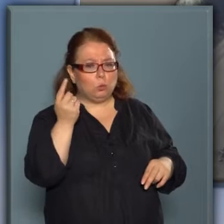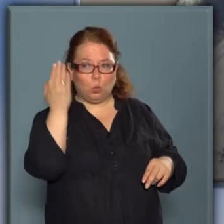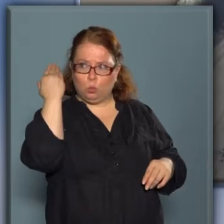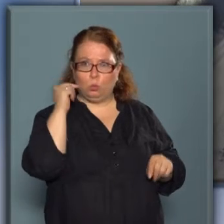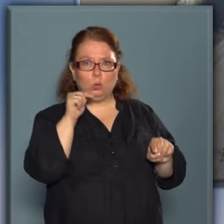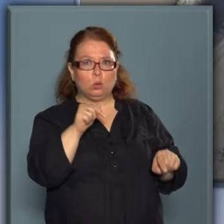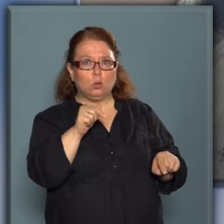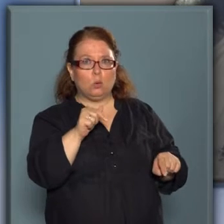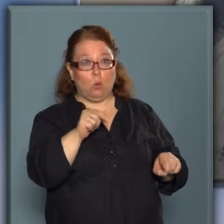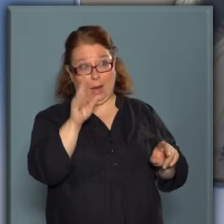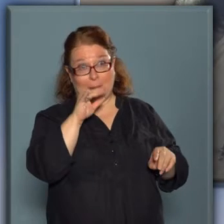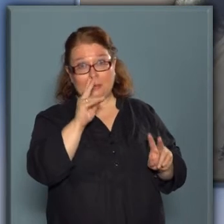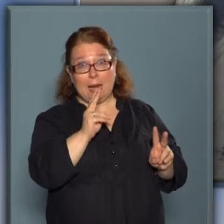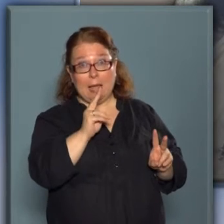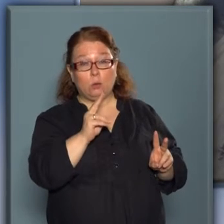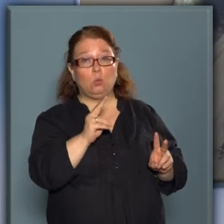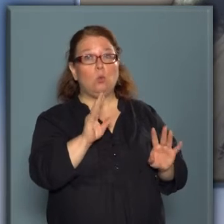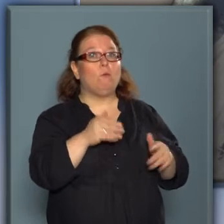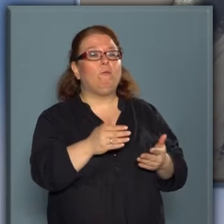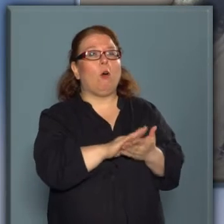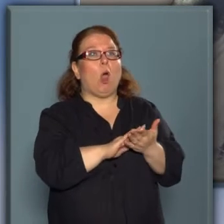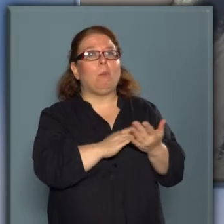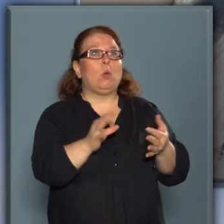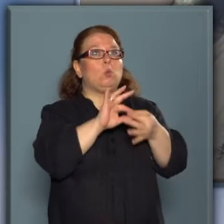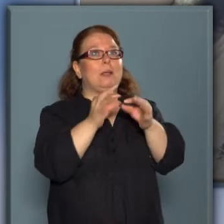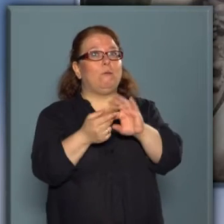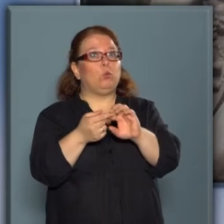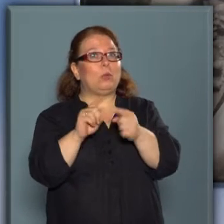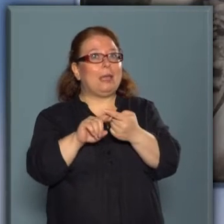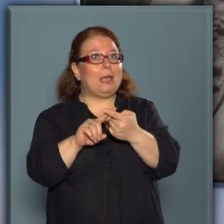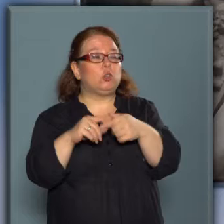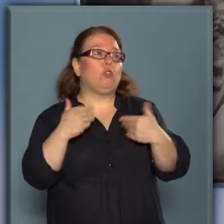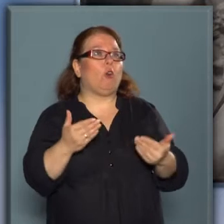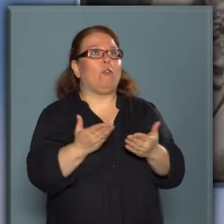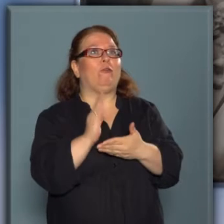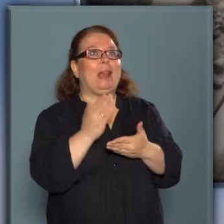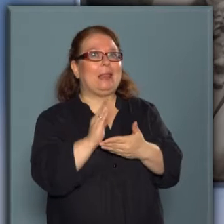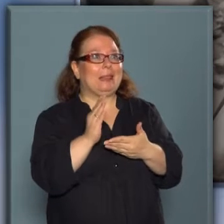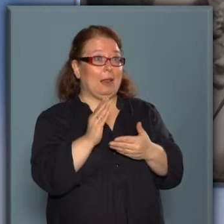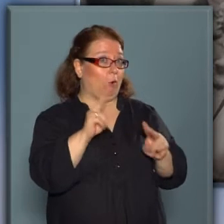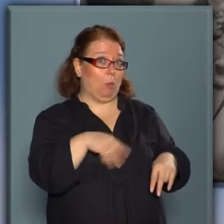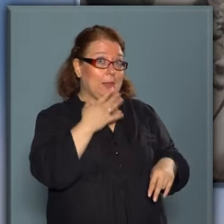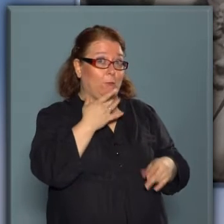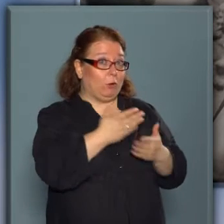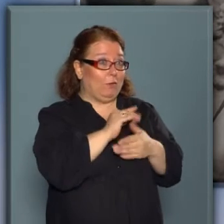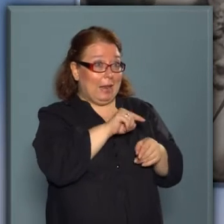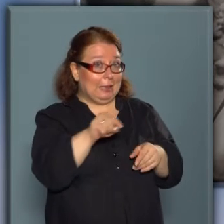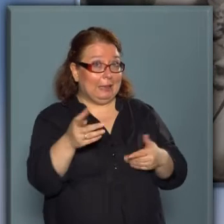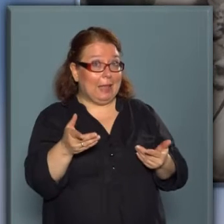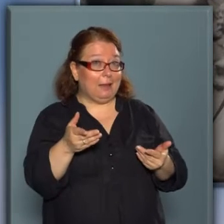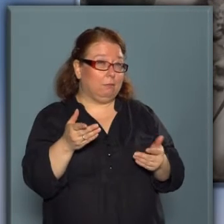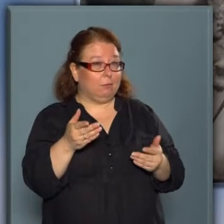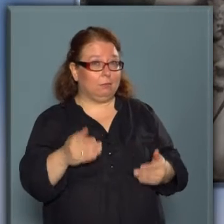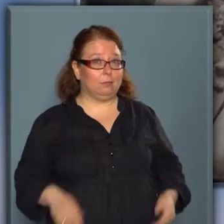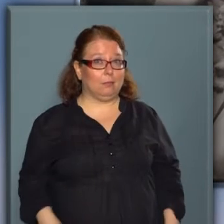meg a múltunkról, elképzelhető, hogy valamiféle összefüggéseket is, vagy a véletlenek lehet, hogy nem is véletlennek tűnnek